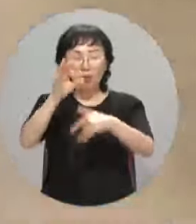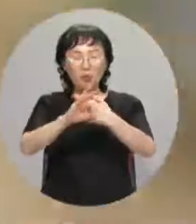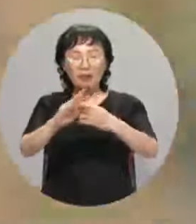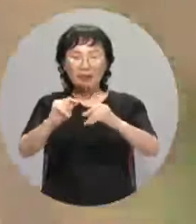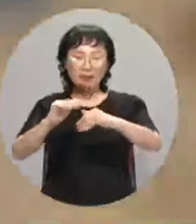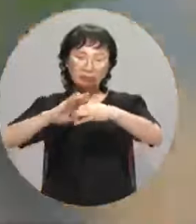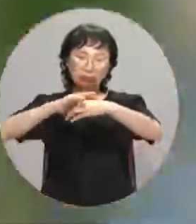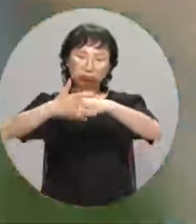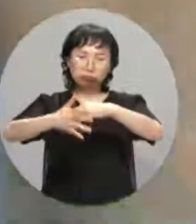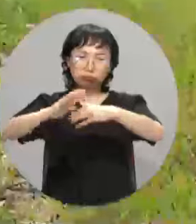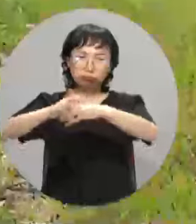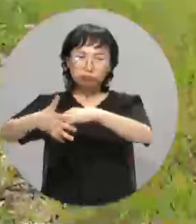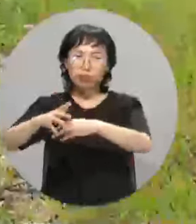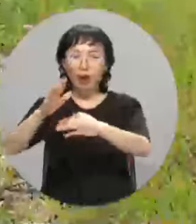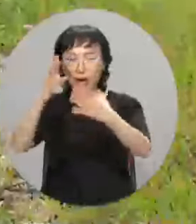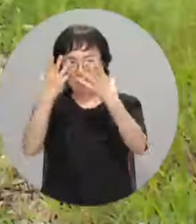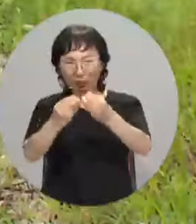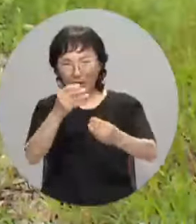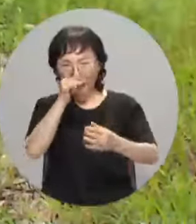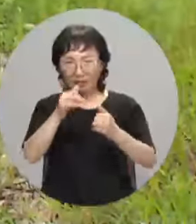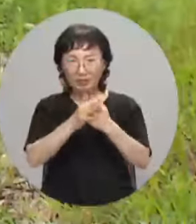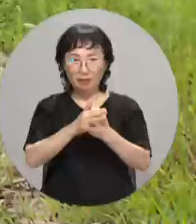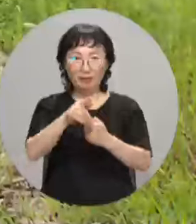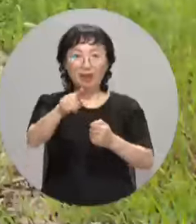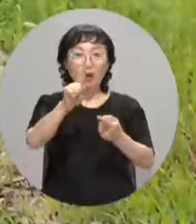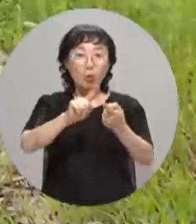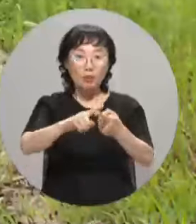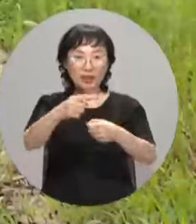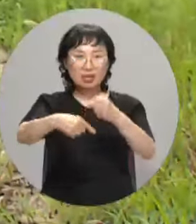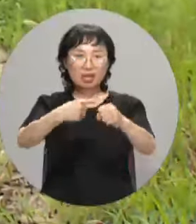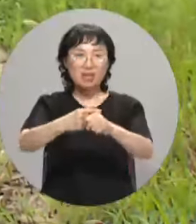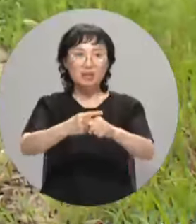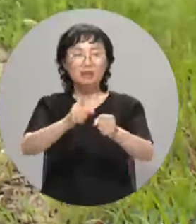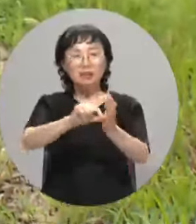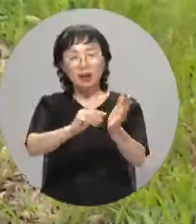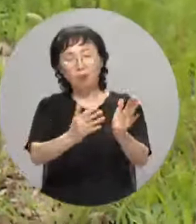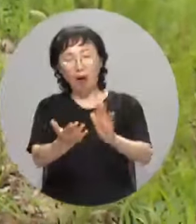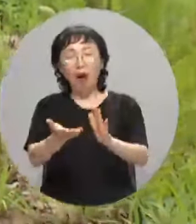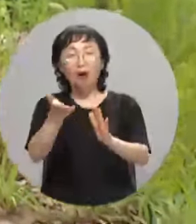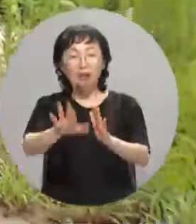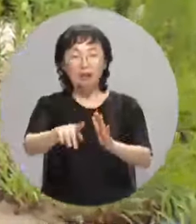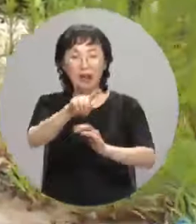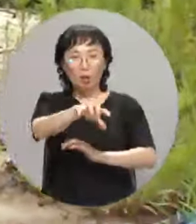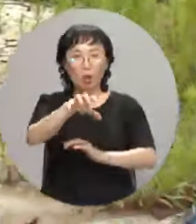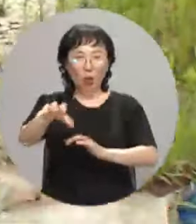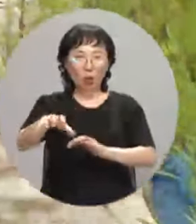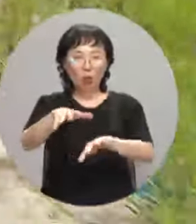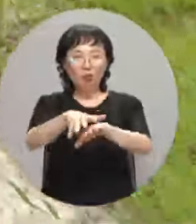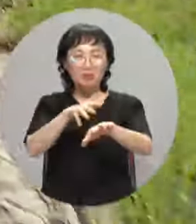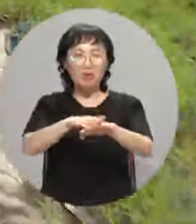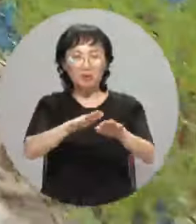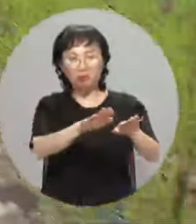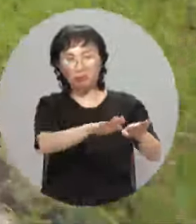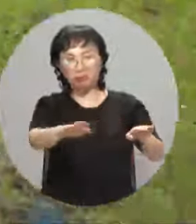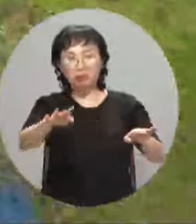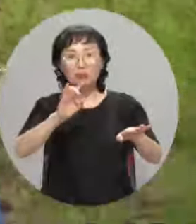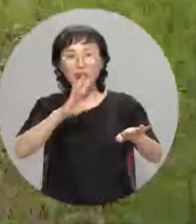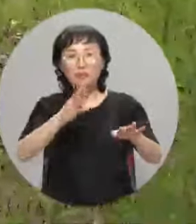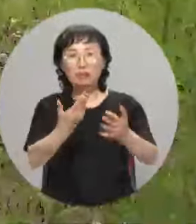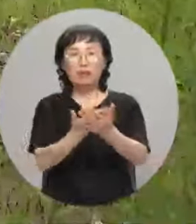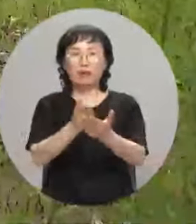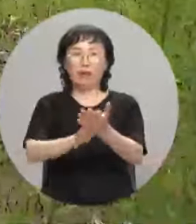토사가 덮여 있습니다 제방 유실이 발생한지 1년이 지났지만 아직 곳곳에 이렇게 방수포가 쌓여 있는 등 공사가